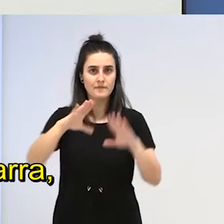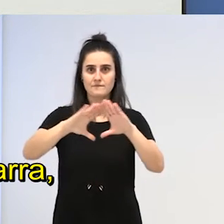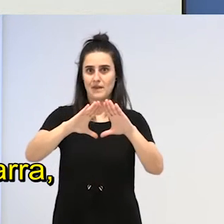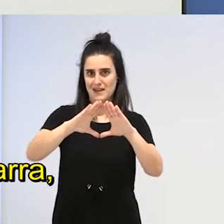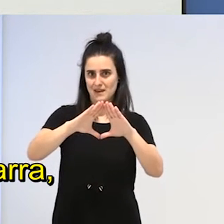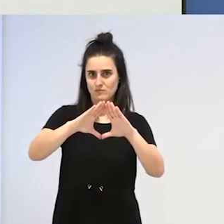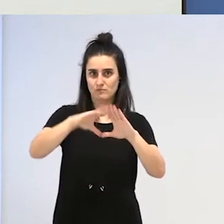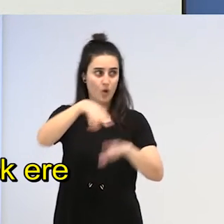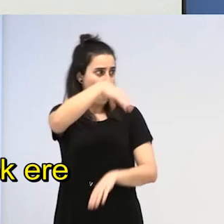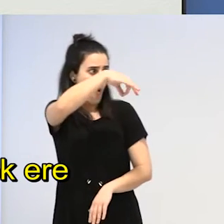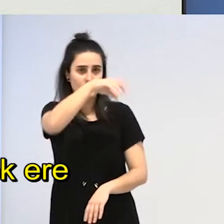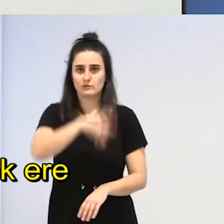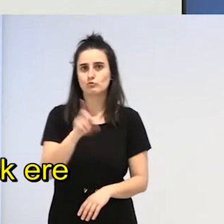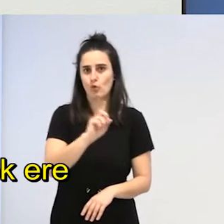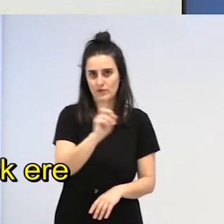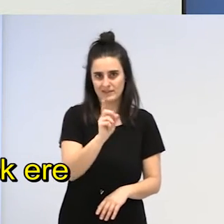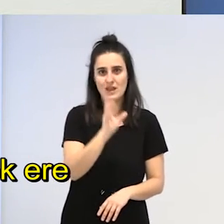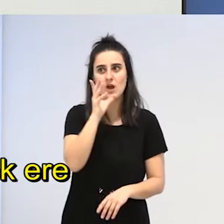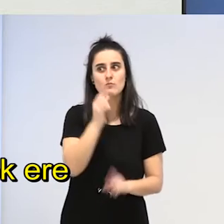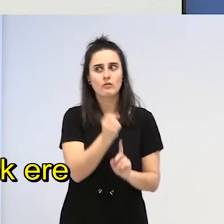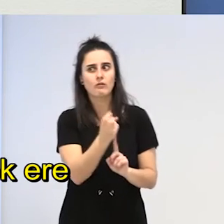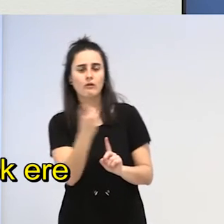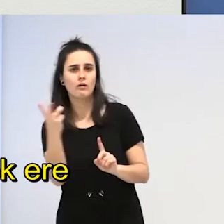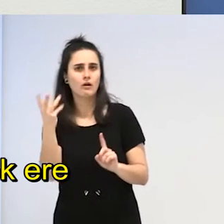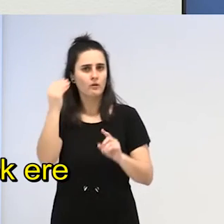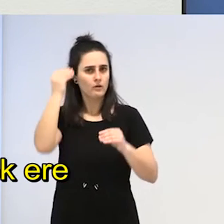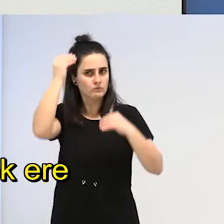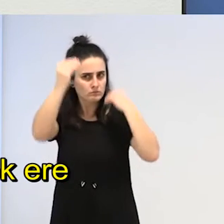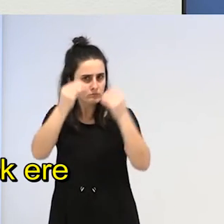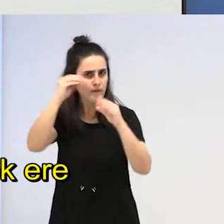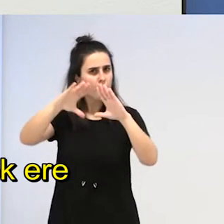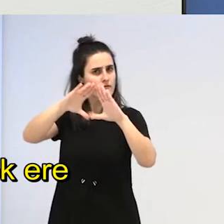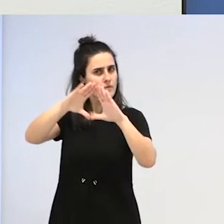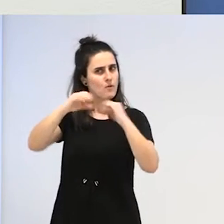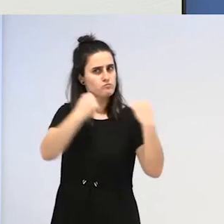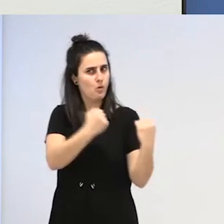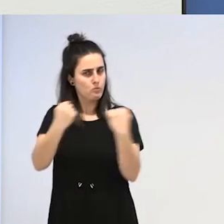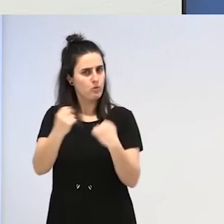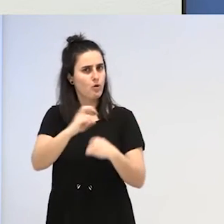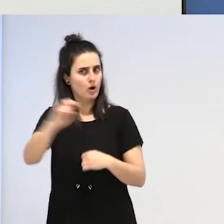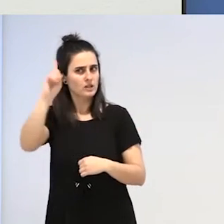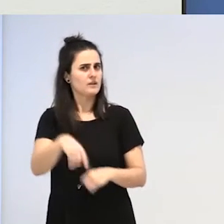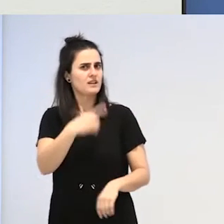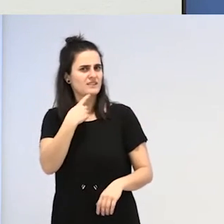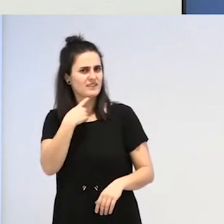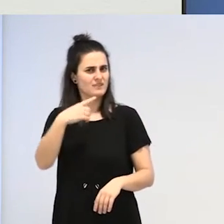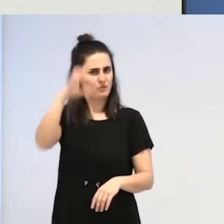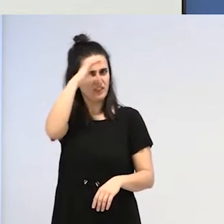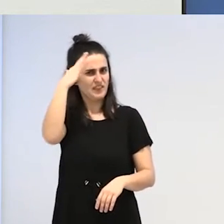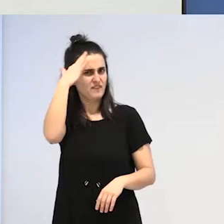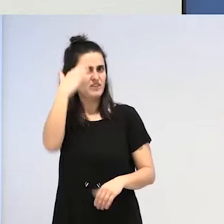duen bakarra, gainera beste pentsalari feminista handiek ere hori esaten dute, bai egia